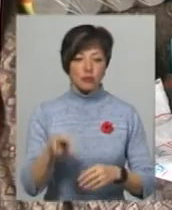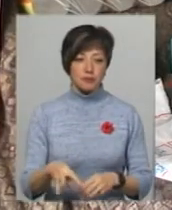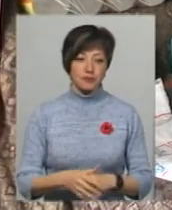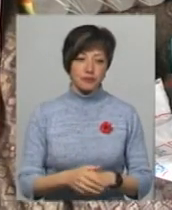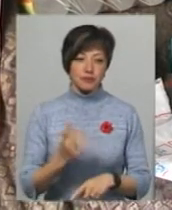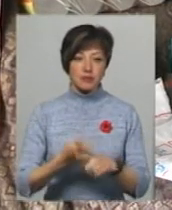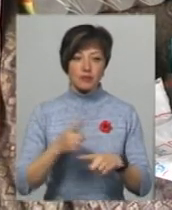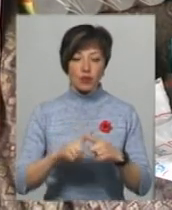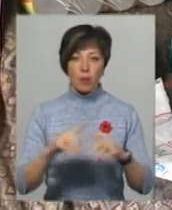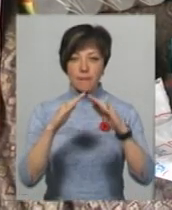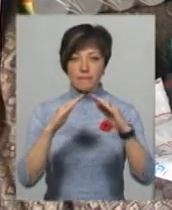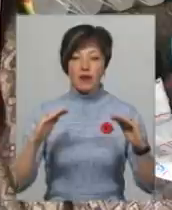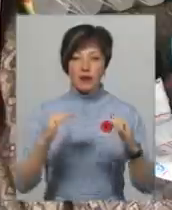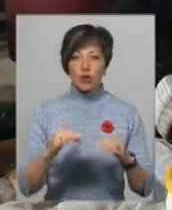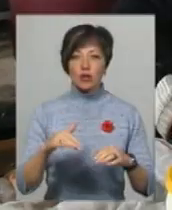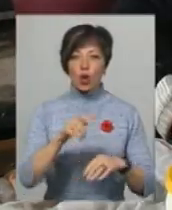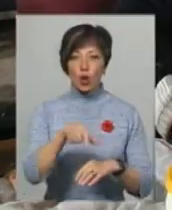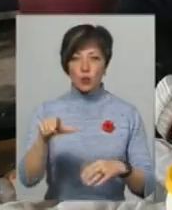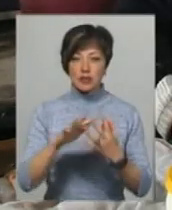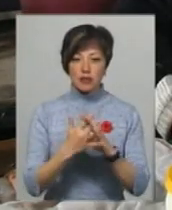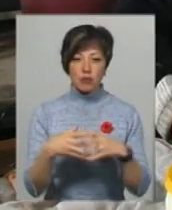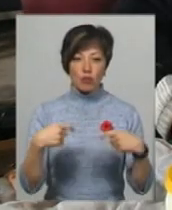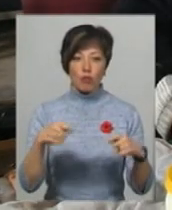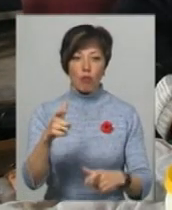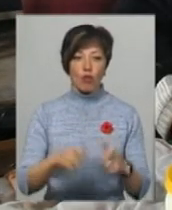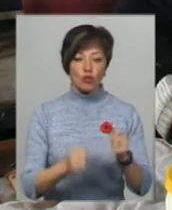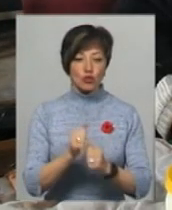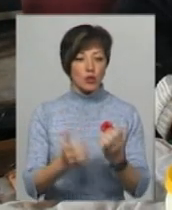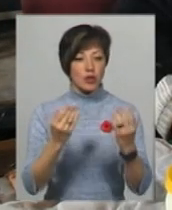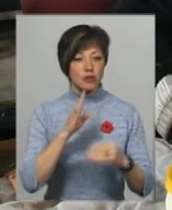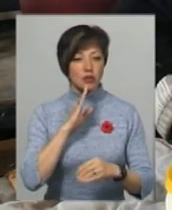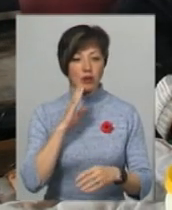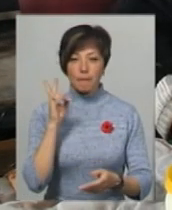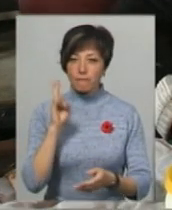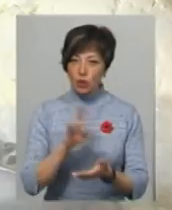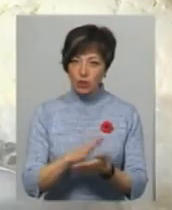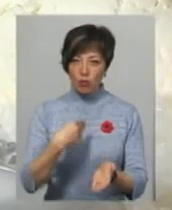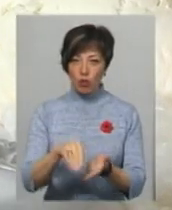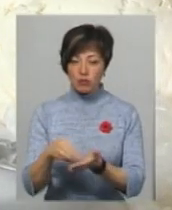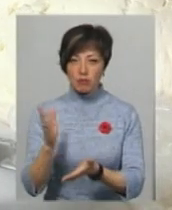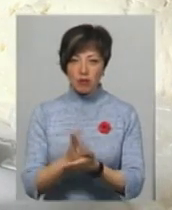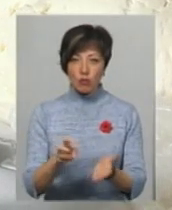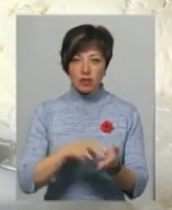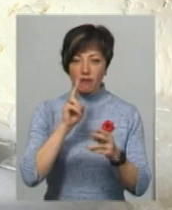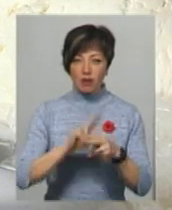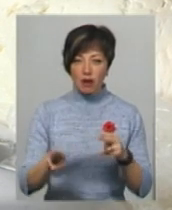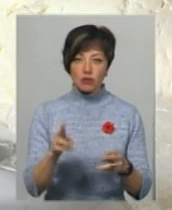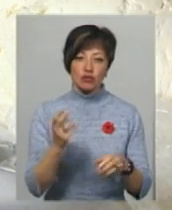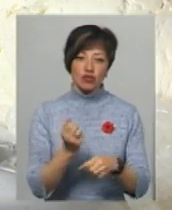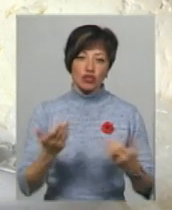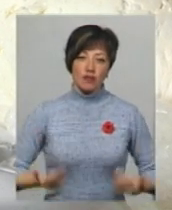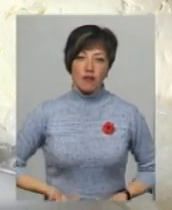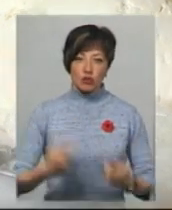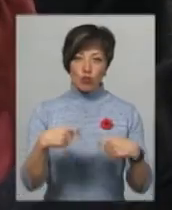ж павільйоні селяни з ближніх сіл продають молочко. Марія Глущенко торгує тут щодня. Має постійних покупців і, каже, боїться їх втратити, бо живе з продажу